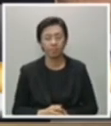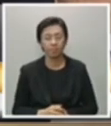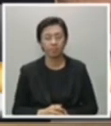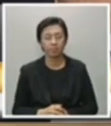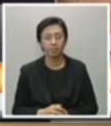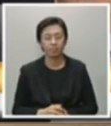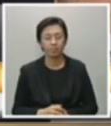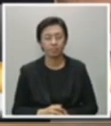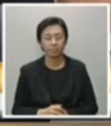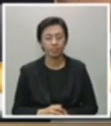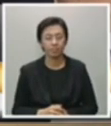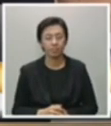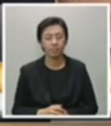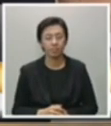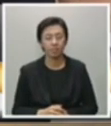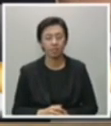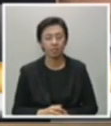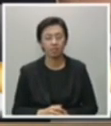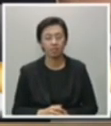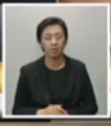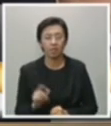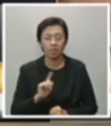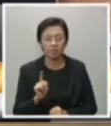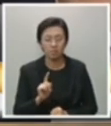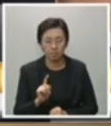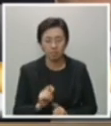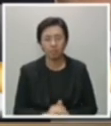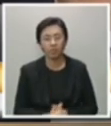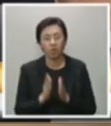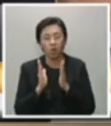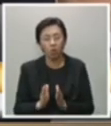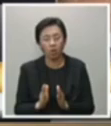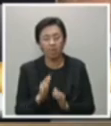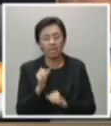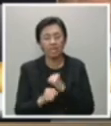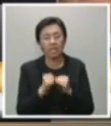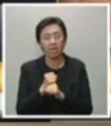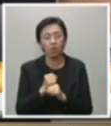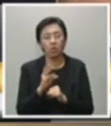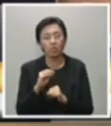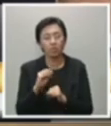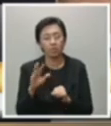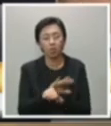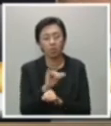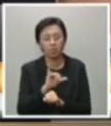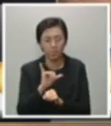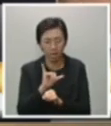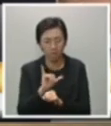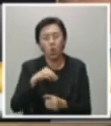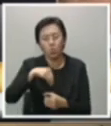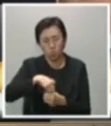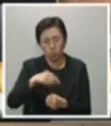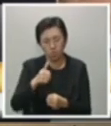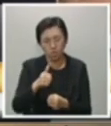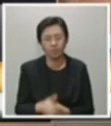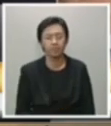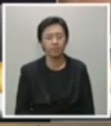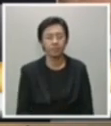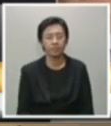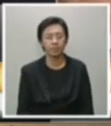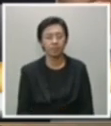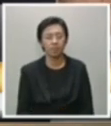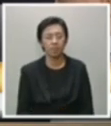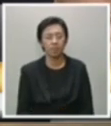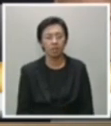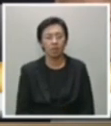านการใช้ได้ก็คือบุคคลที่ยังไม่เกษียณอายุราชการเท่านั้นและเมื่อพิจ